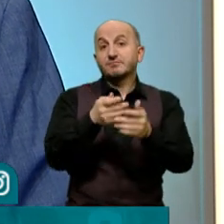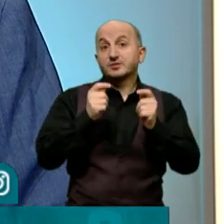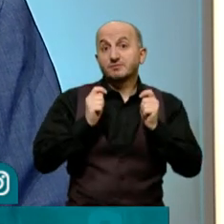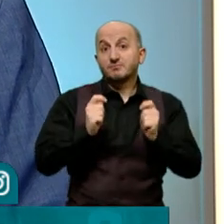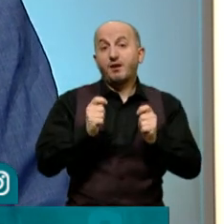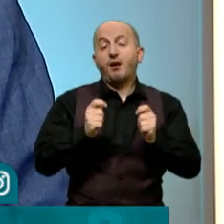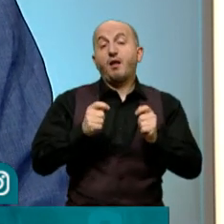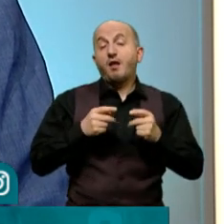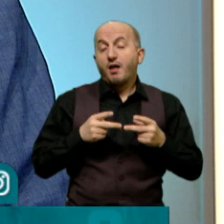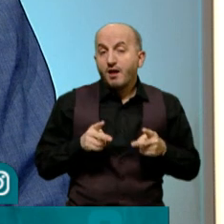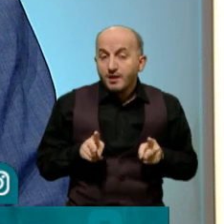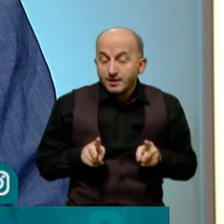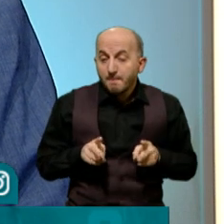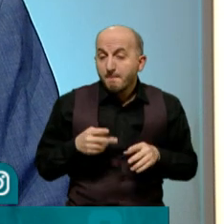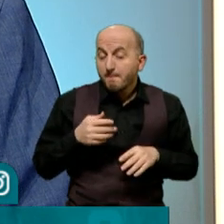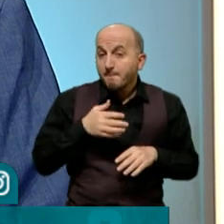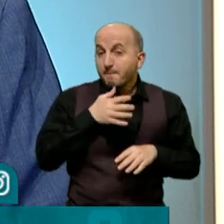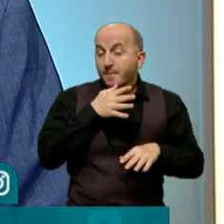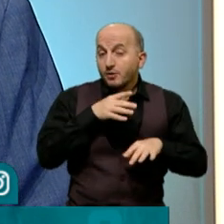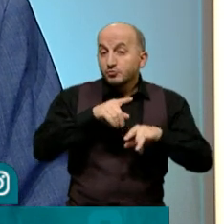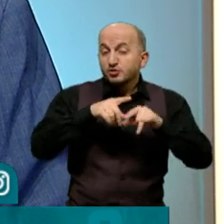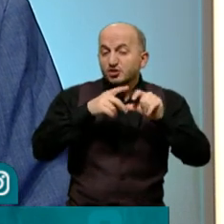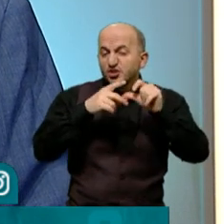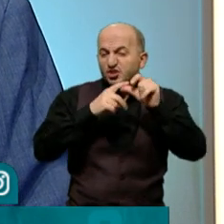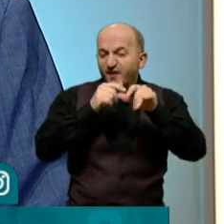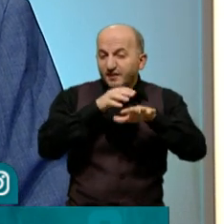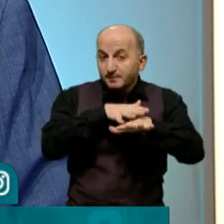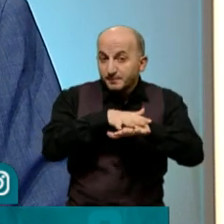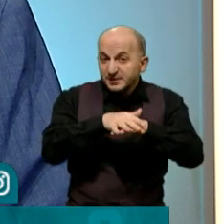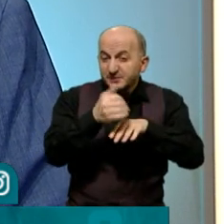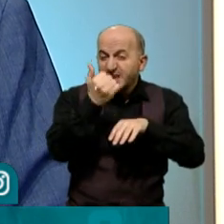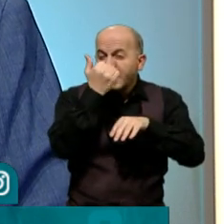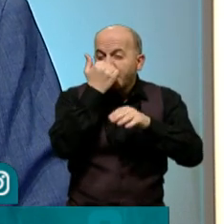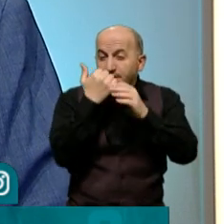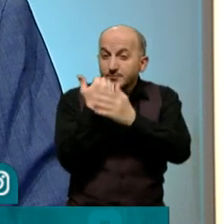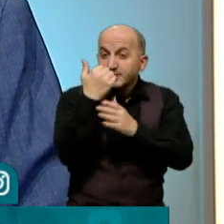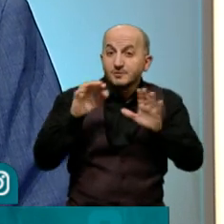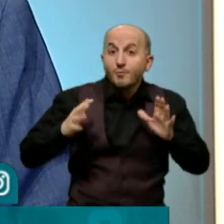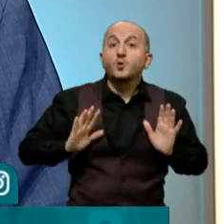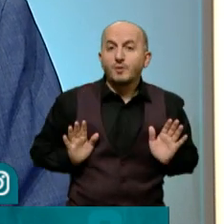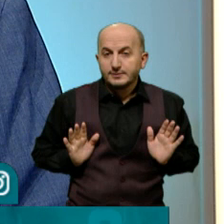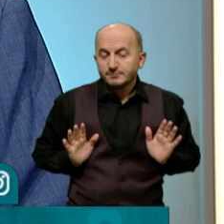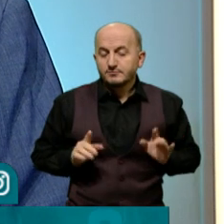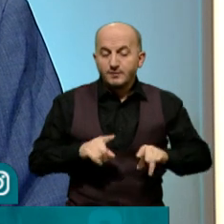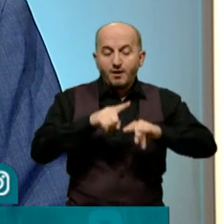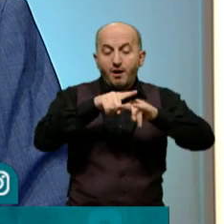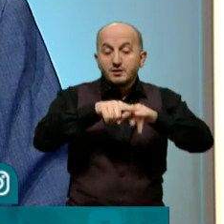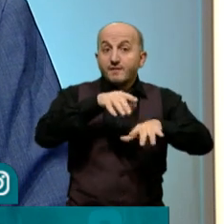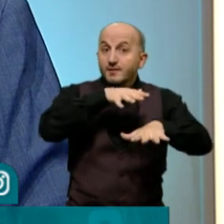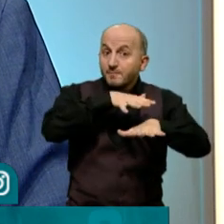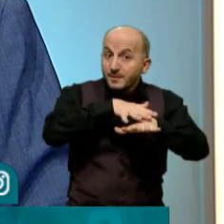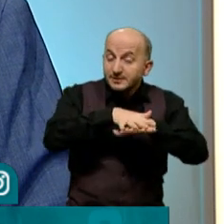caizdir. Malum Şafii mezhebinde kan abdesti bozmaz. Hanefi mezhebinde de